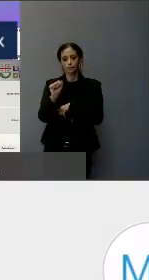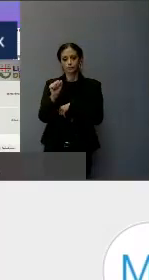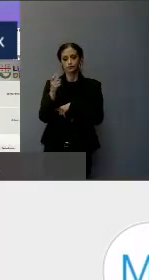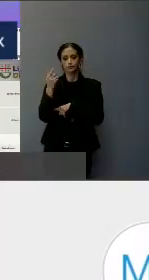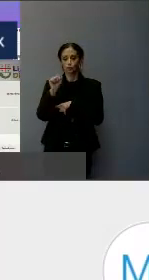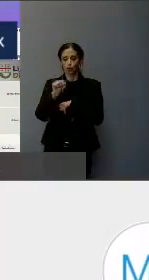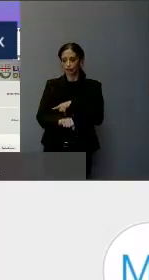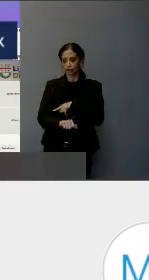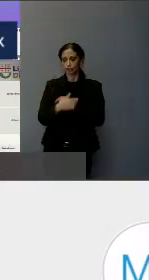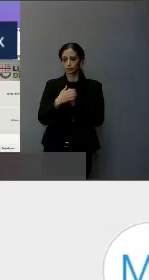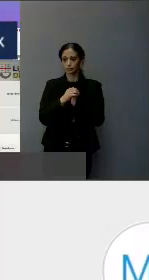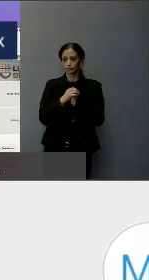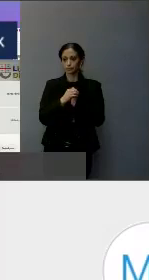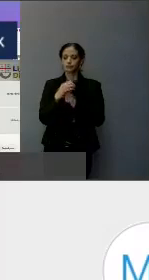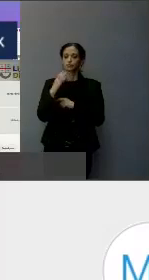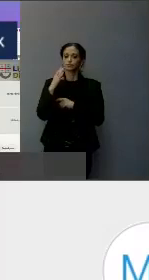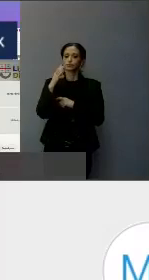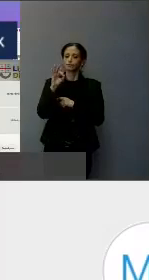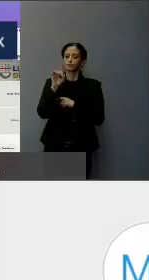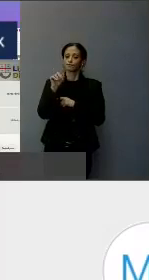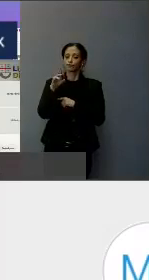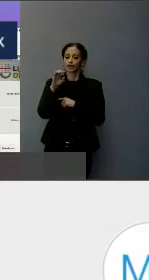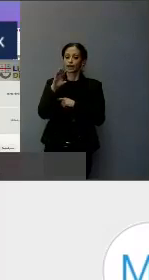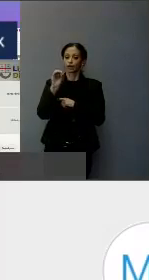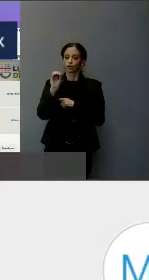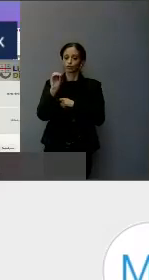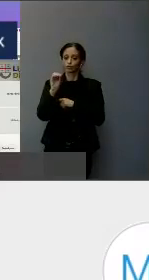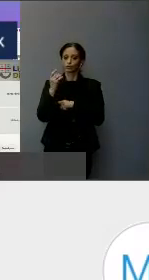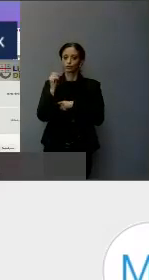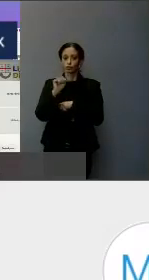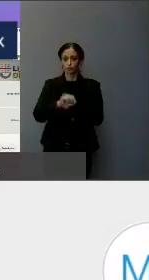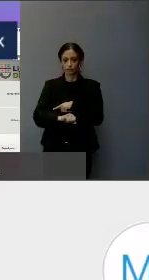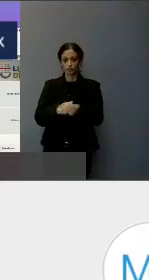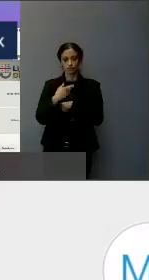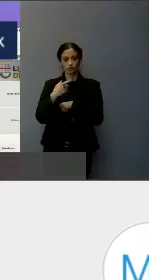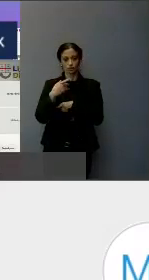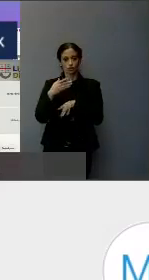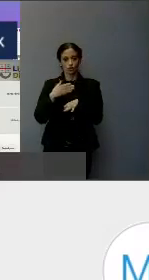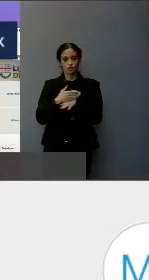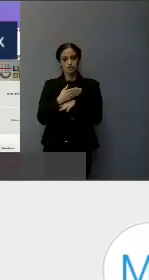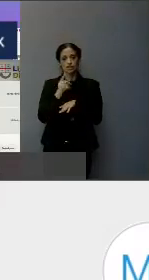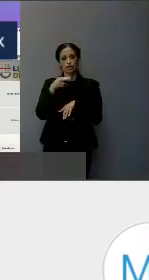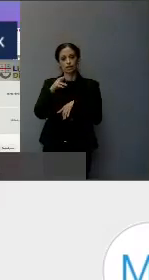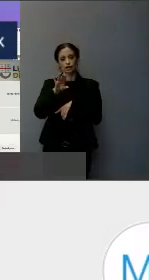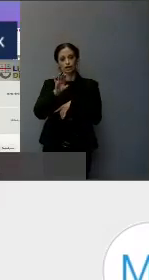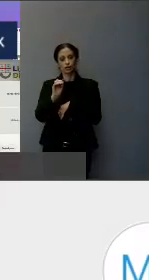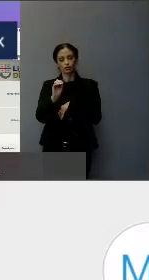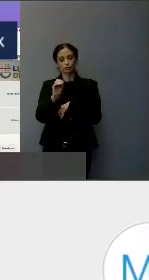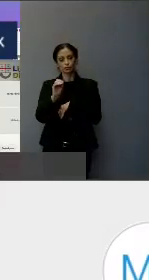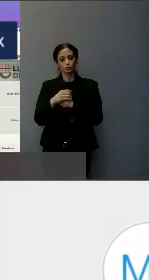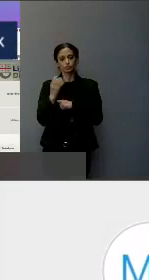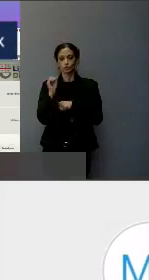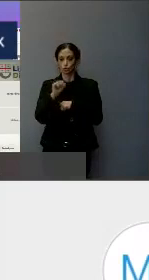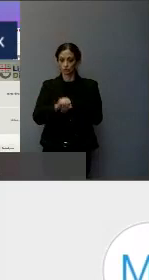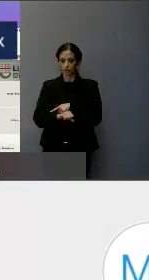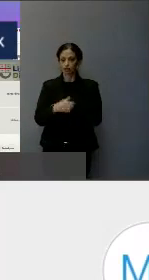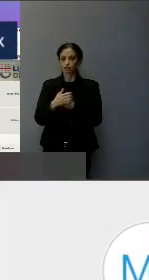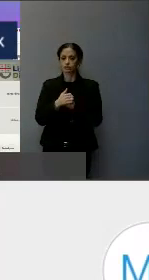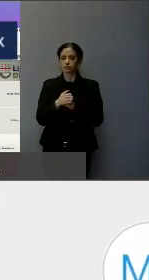lario consigliere ferrero contrario consigliere grillo contrario